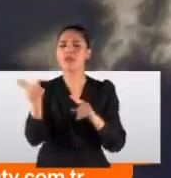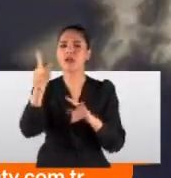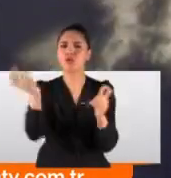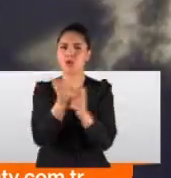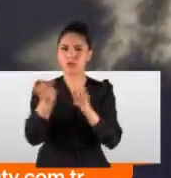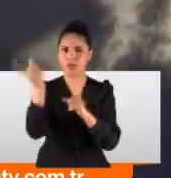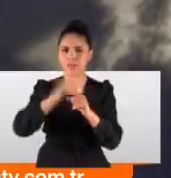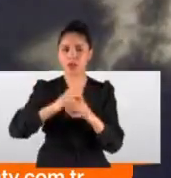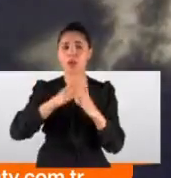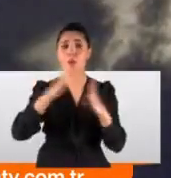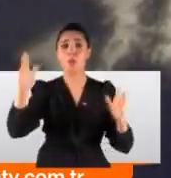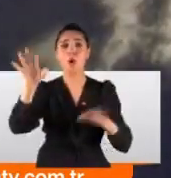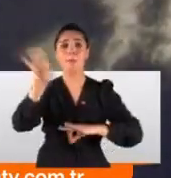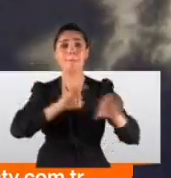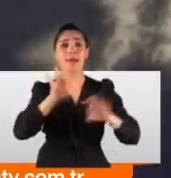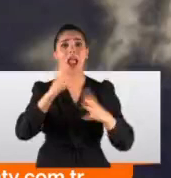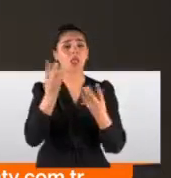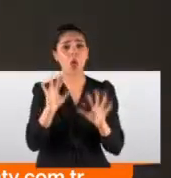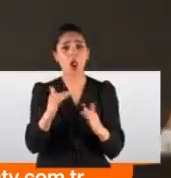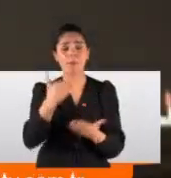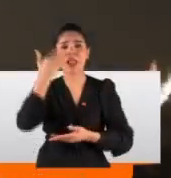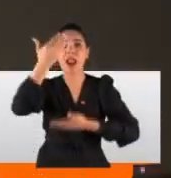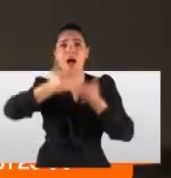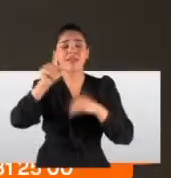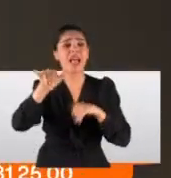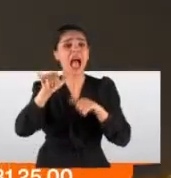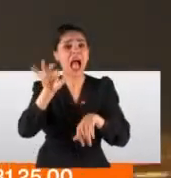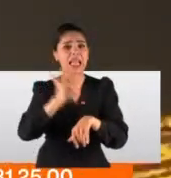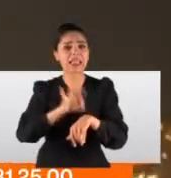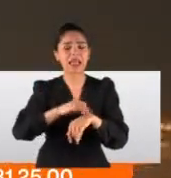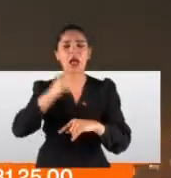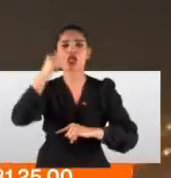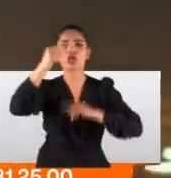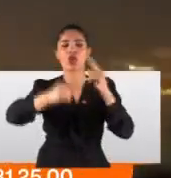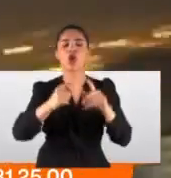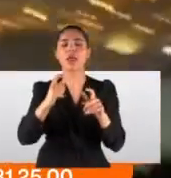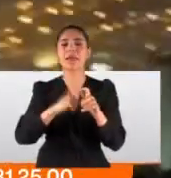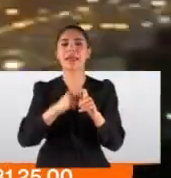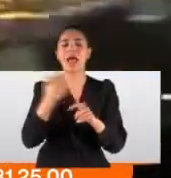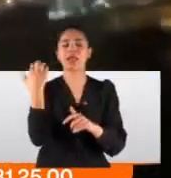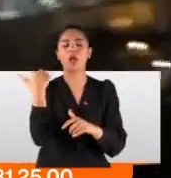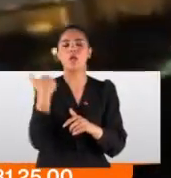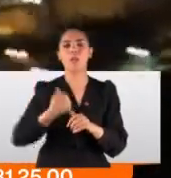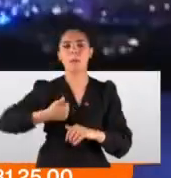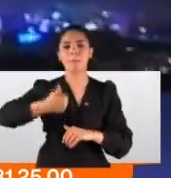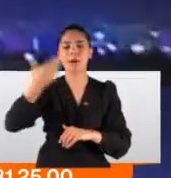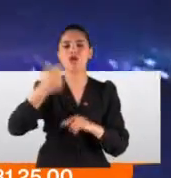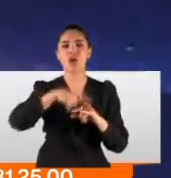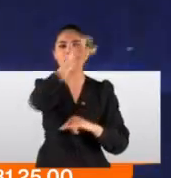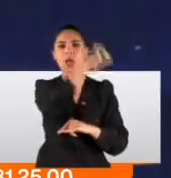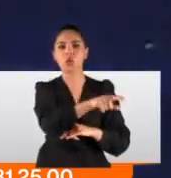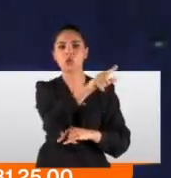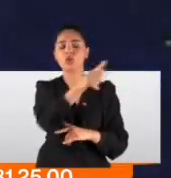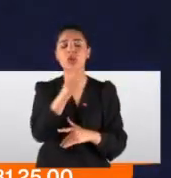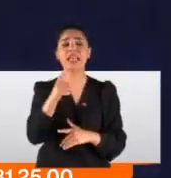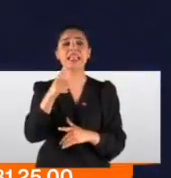daha büyük bir planın parçası olabileceğini anlattı. Aynı dakikalarda dönemin Genelkurmay Başkanı Orgeneral Hulusi Akar, Silahlı